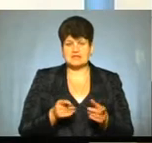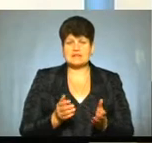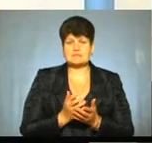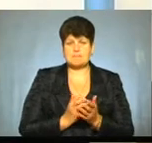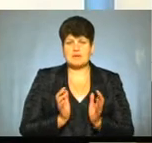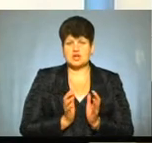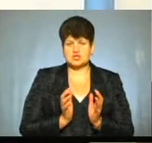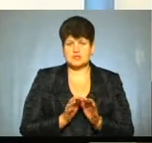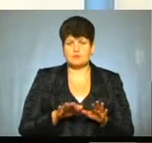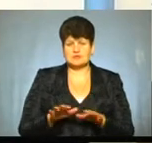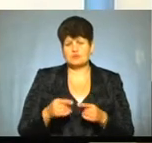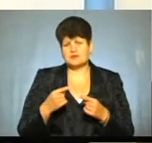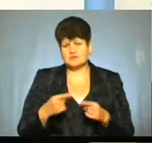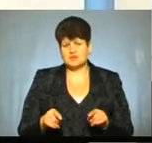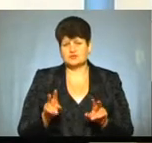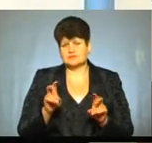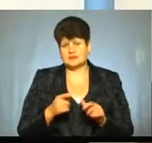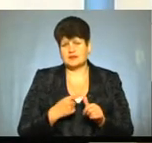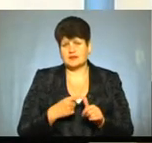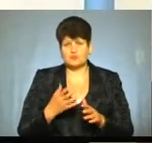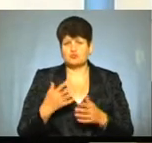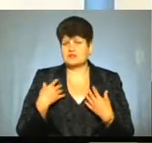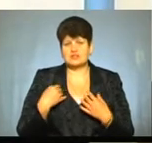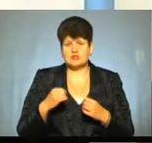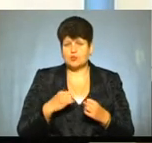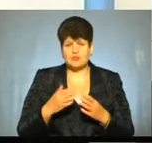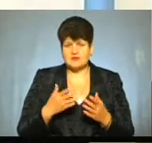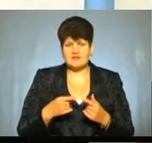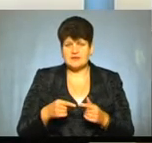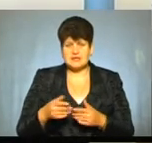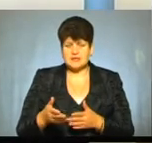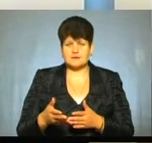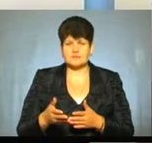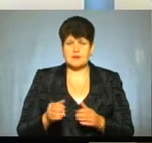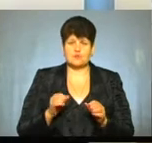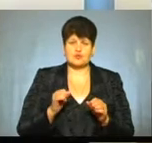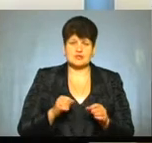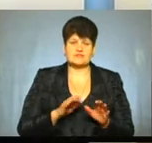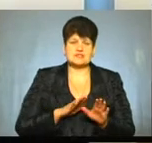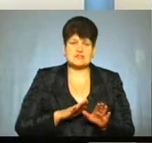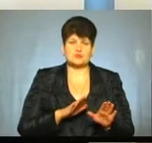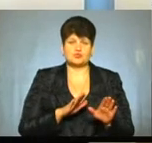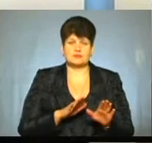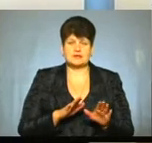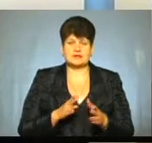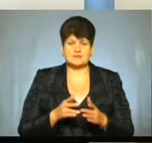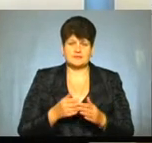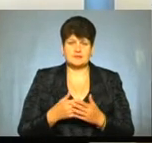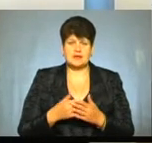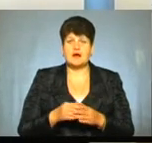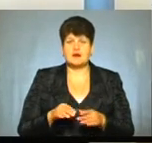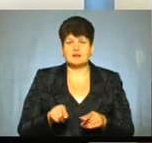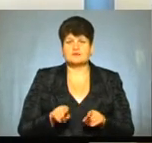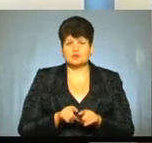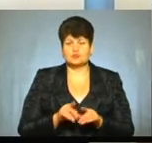більшість із них збереже свої посади, можливо, просто в іншому статусі, вони будуть не начальниками там управління відділів, а можливо там чи заступників, рівні